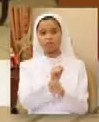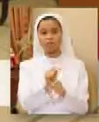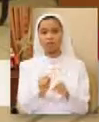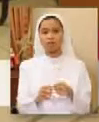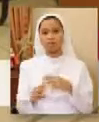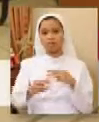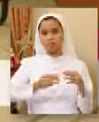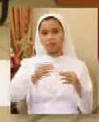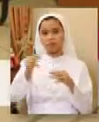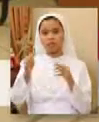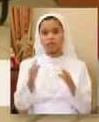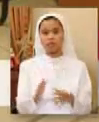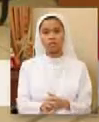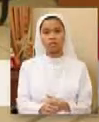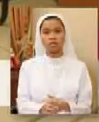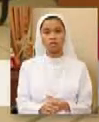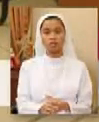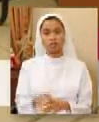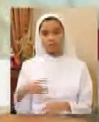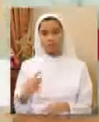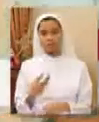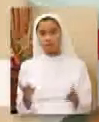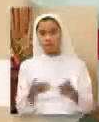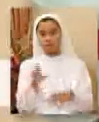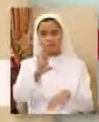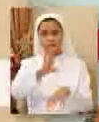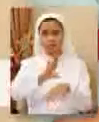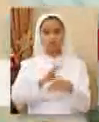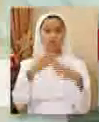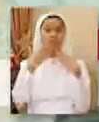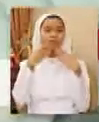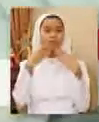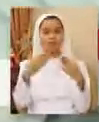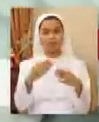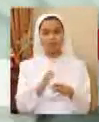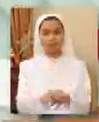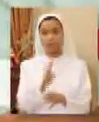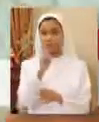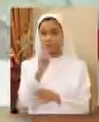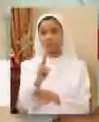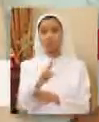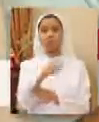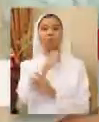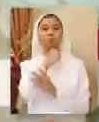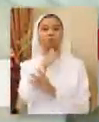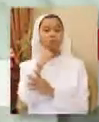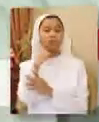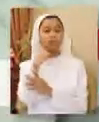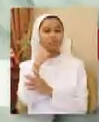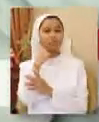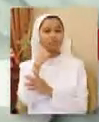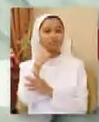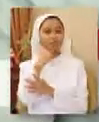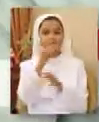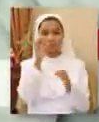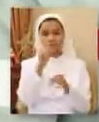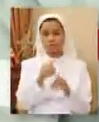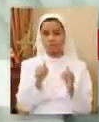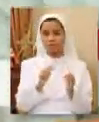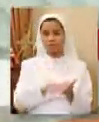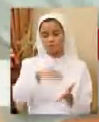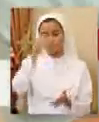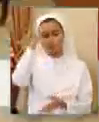Na kung kami sa diocese, pero kami may tutulong. Salamat, may dala kaming padi na siyang tabang namin sa Indong